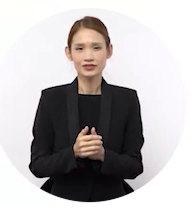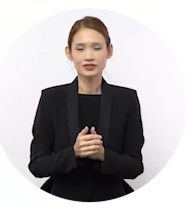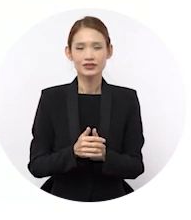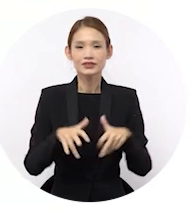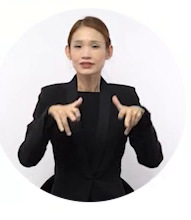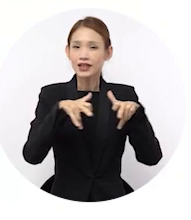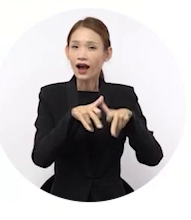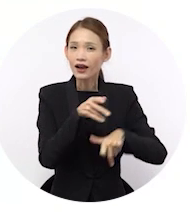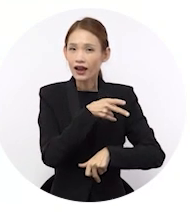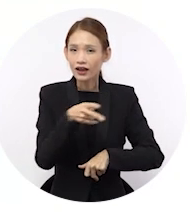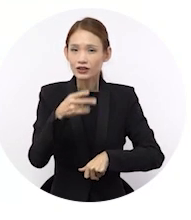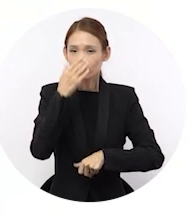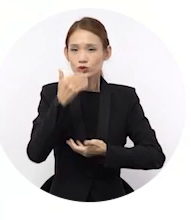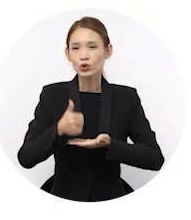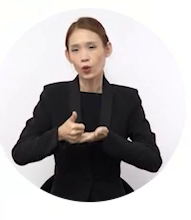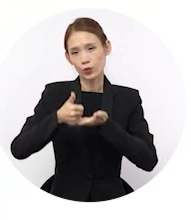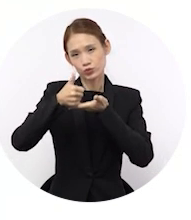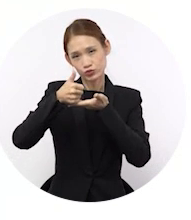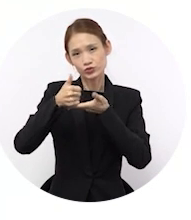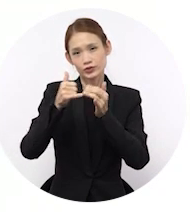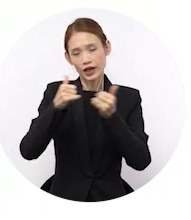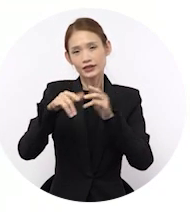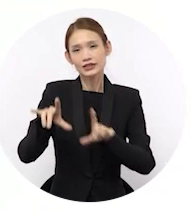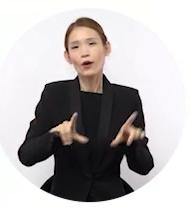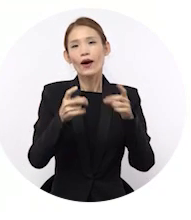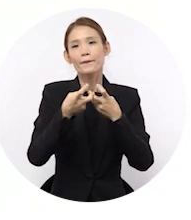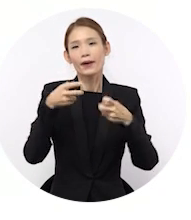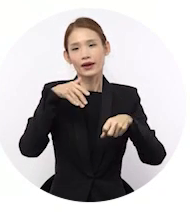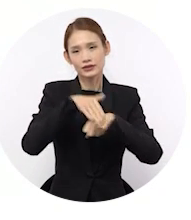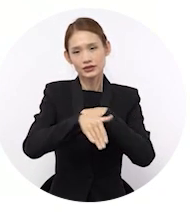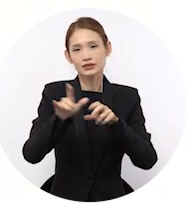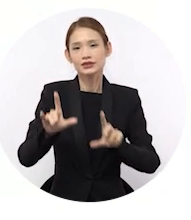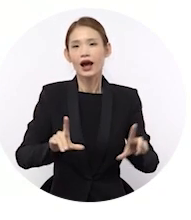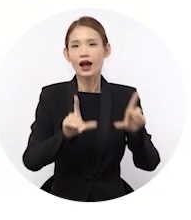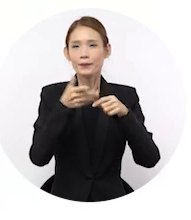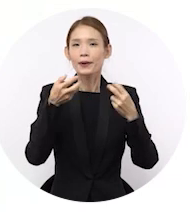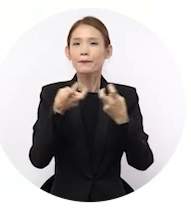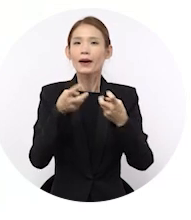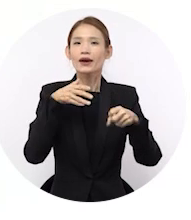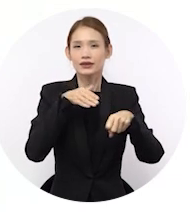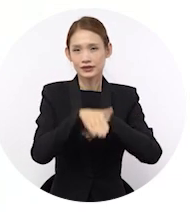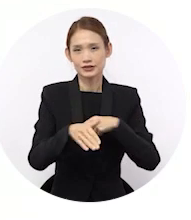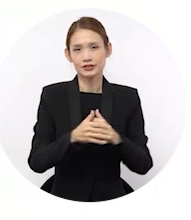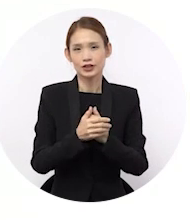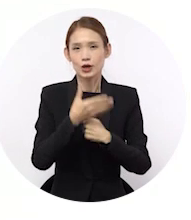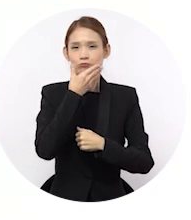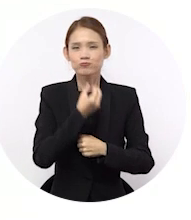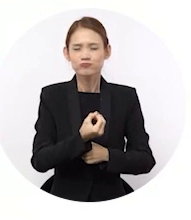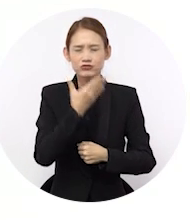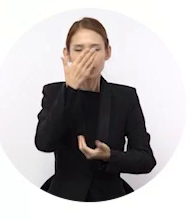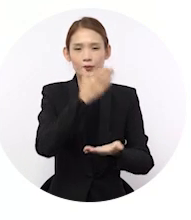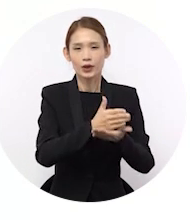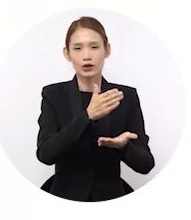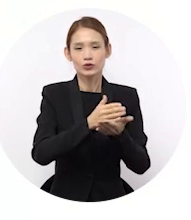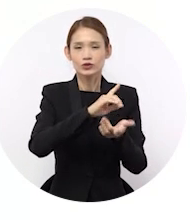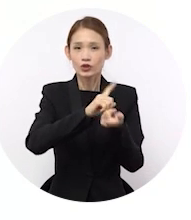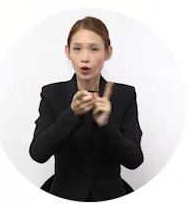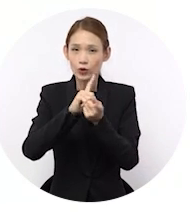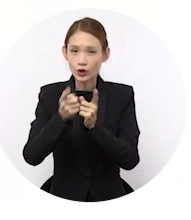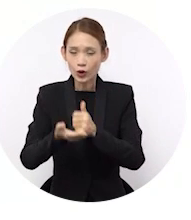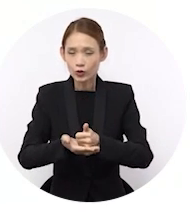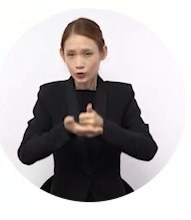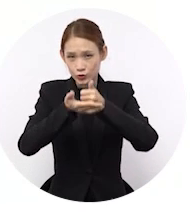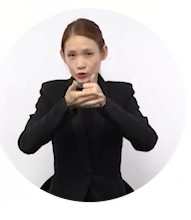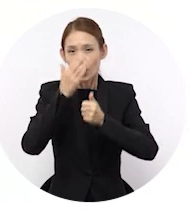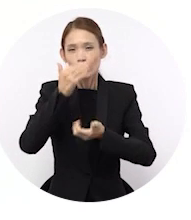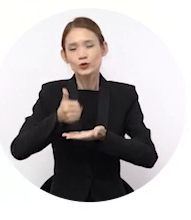이제 장애는 그저 존중받아야 할 그 사람의 생활 방식, 라이프 스타일일 뿐입니다. 불행하게 말고 쿨하게 서로를